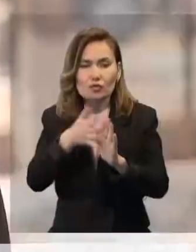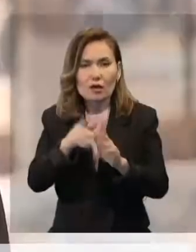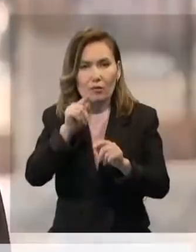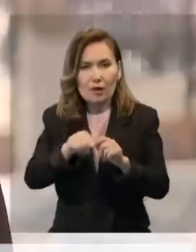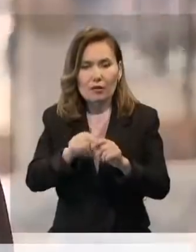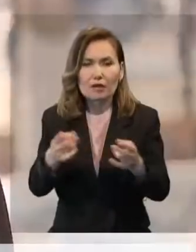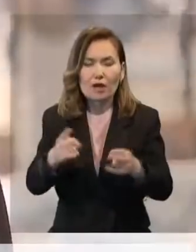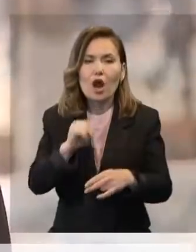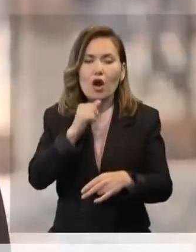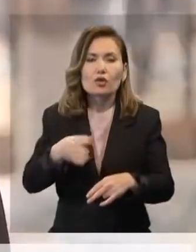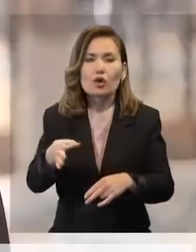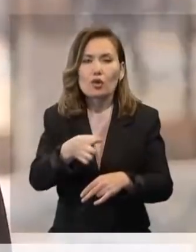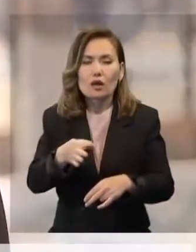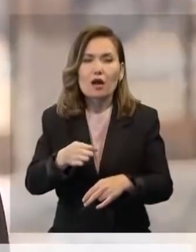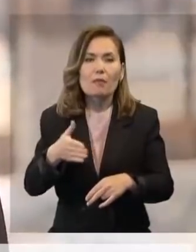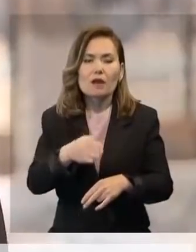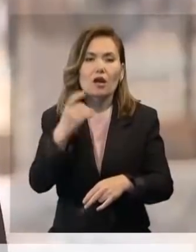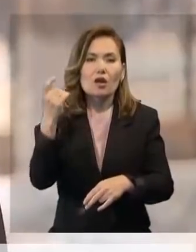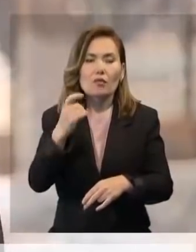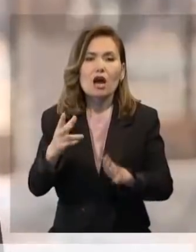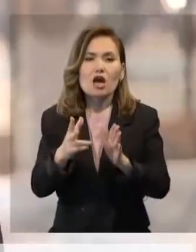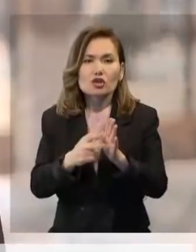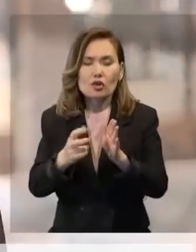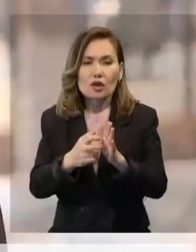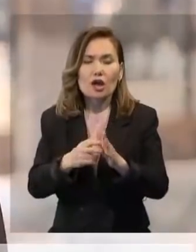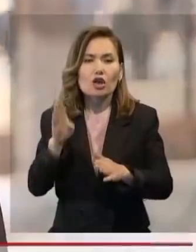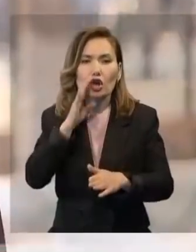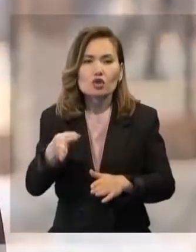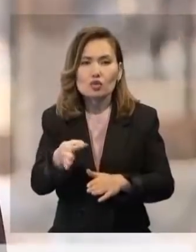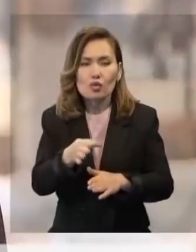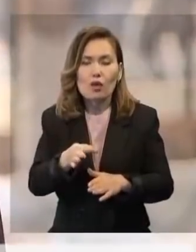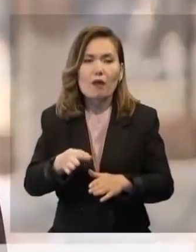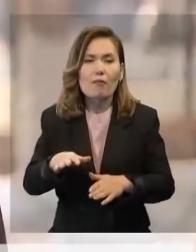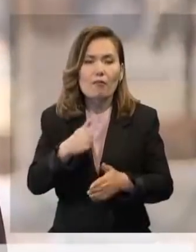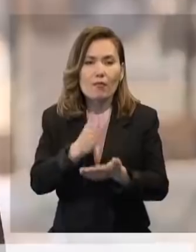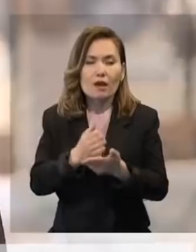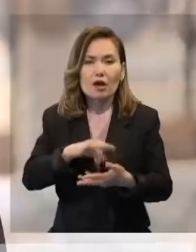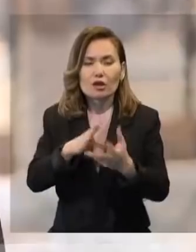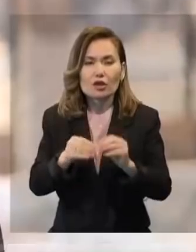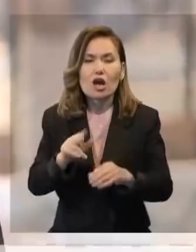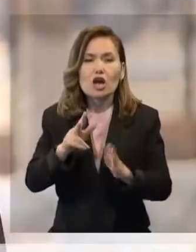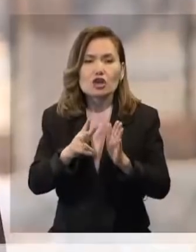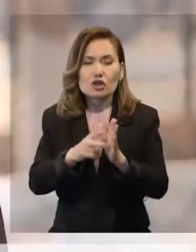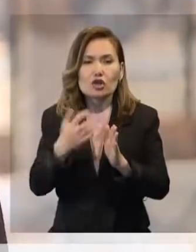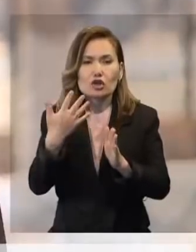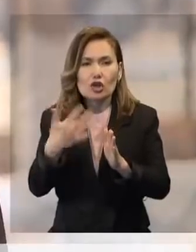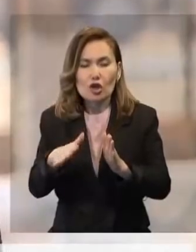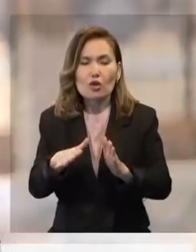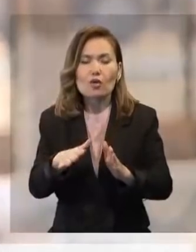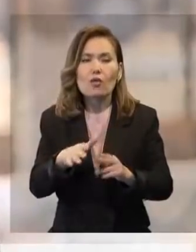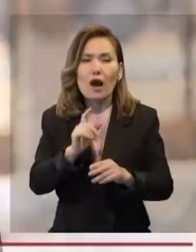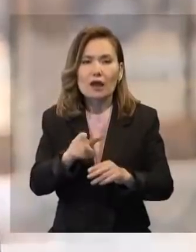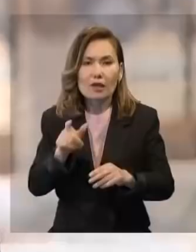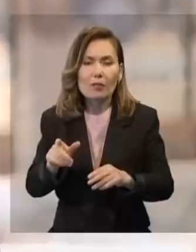Қостанай облысында балық шаруашылығымен айналысуға болатын 800-ден астам су айдыны бар екен. Бүгінде соның 250-і жеке адамдарға жалға берілген.